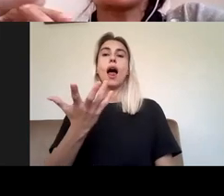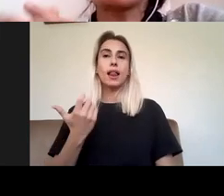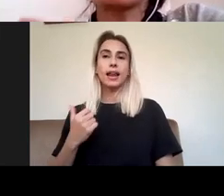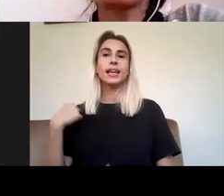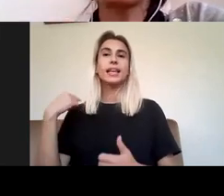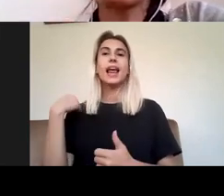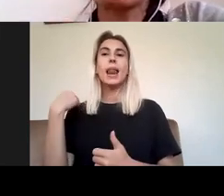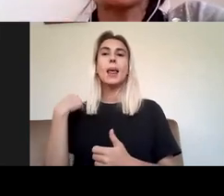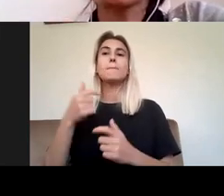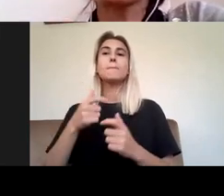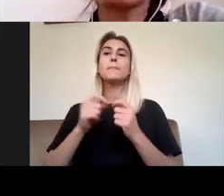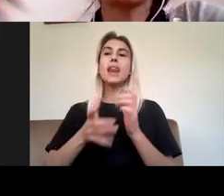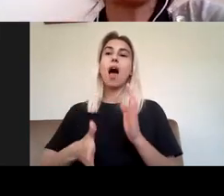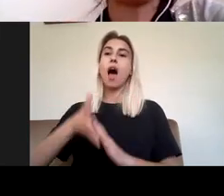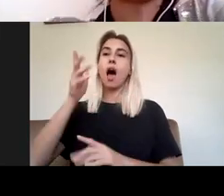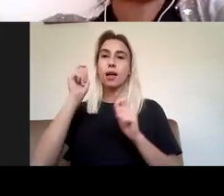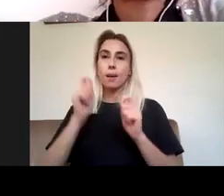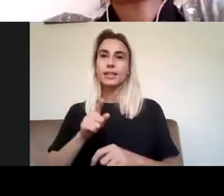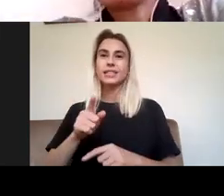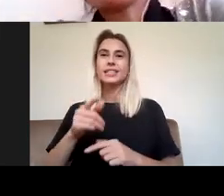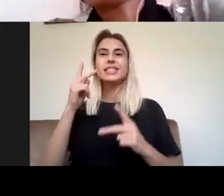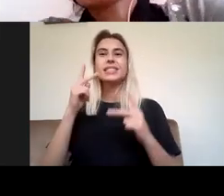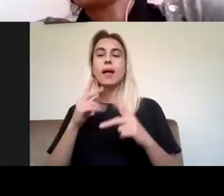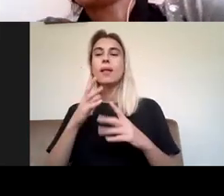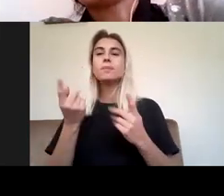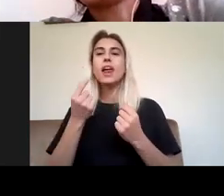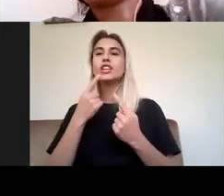binalar yapılarak kısmen birazcık daha nasıl diyelim